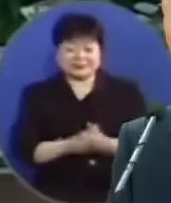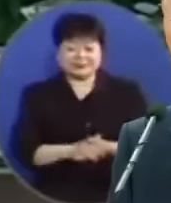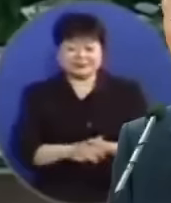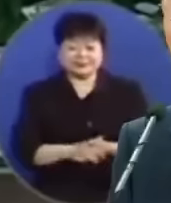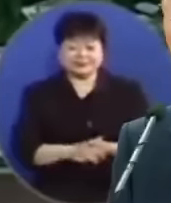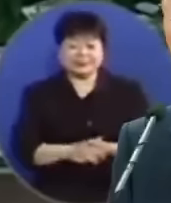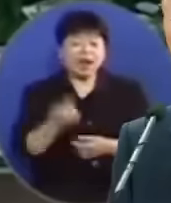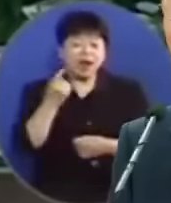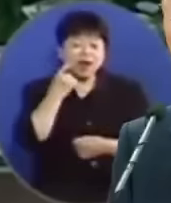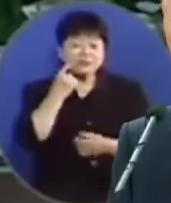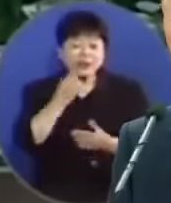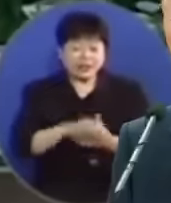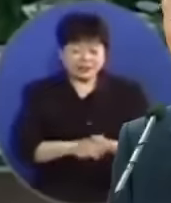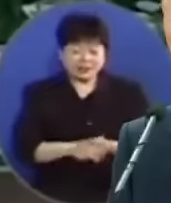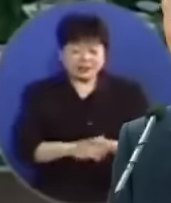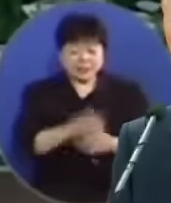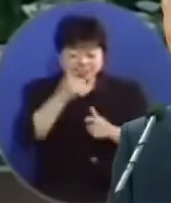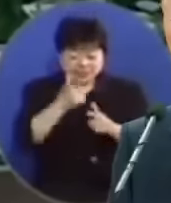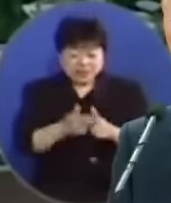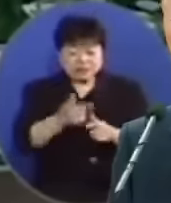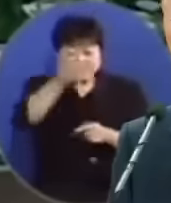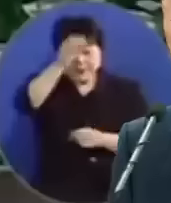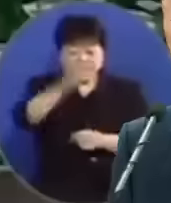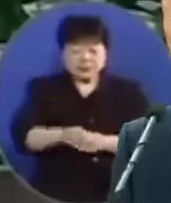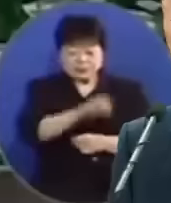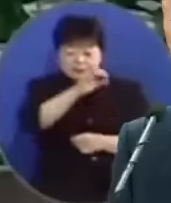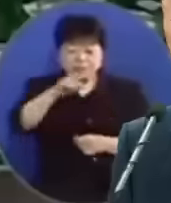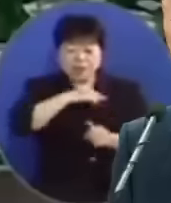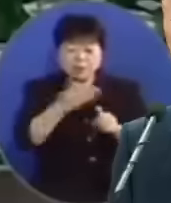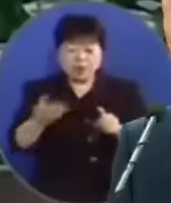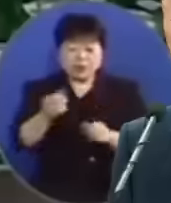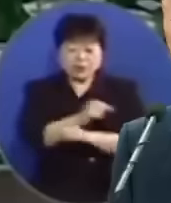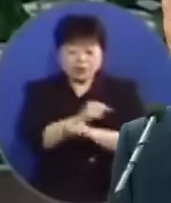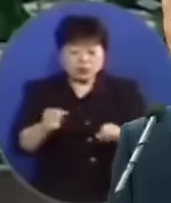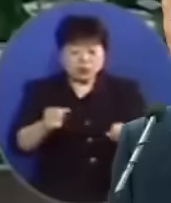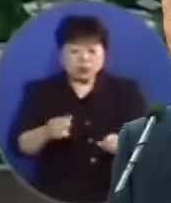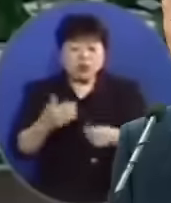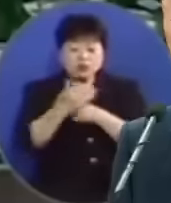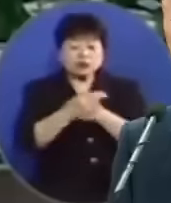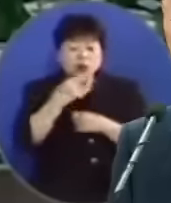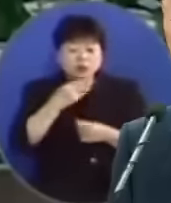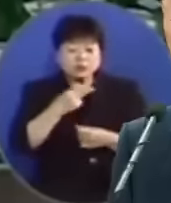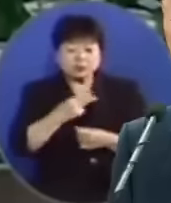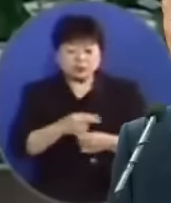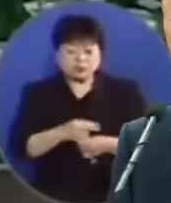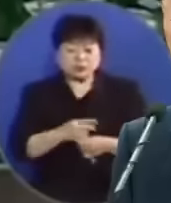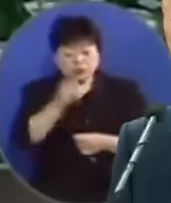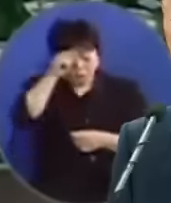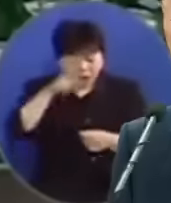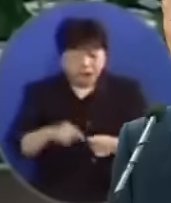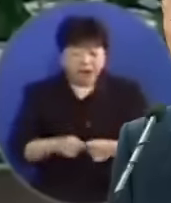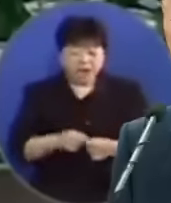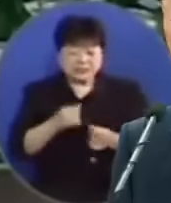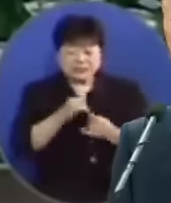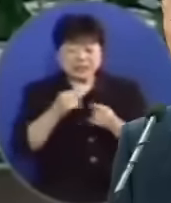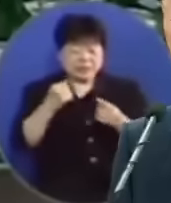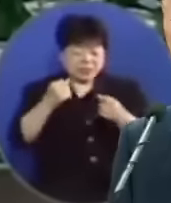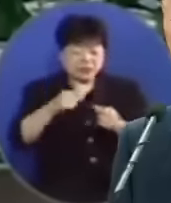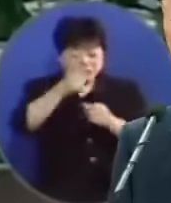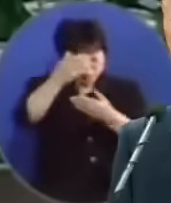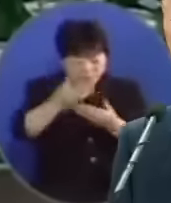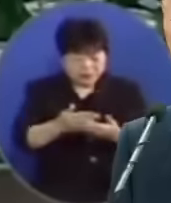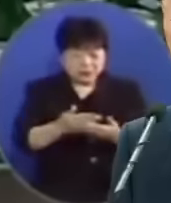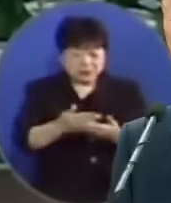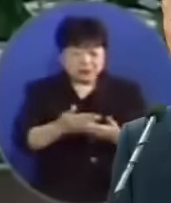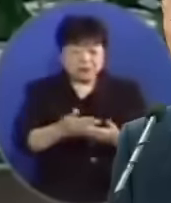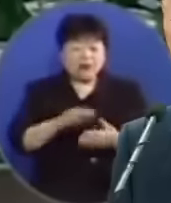있습니다. 거짓말인 것입니다. 예수님의 십자가 보혈로 대속한 은총이 없는 철학이나 과학이나 인간의 힘으로 구원받으려고 하는